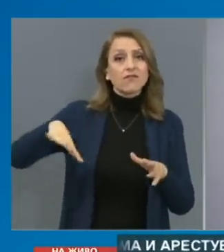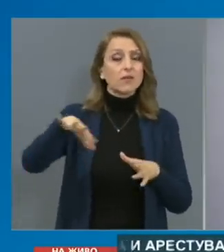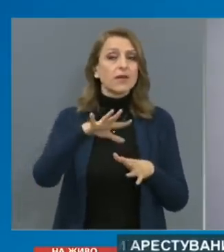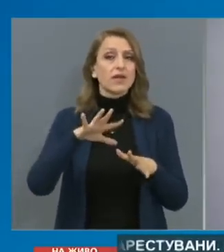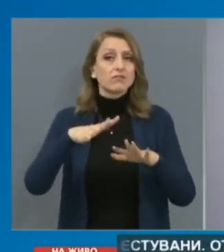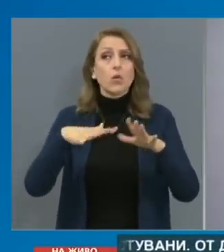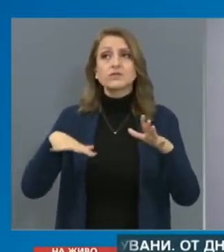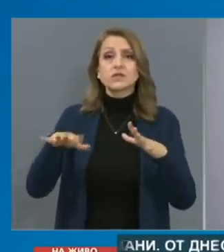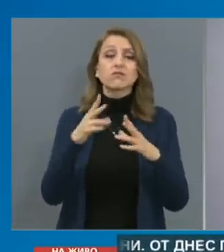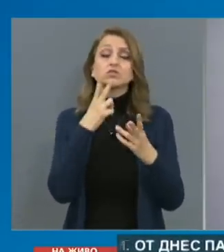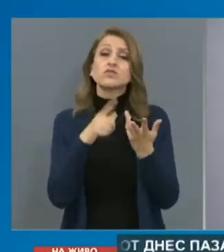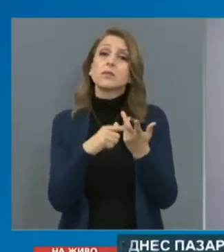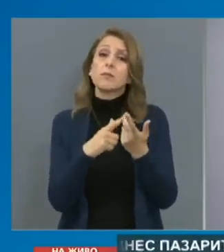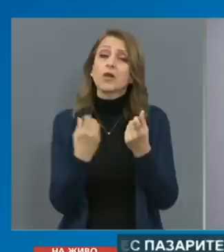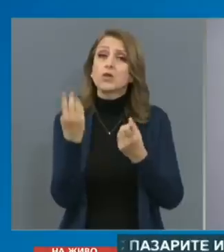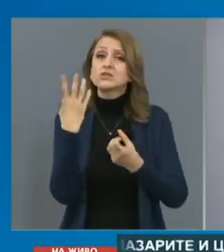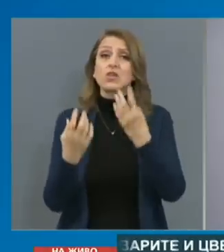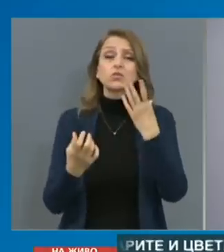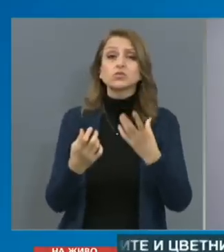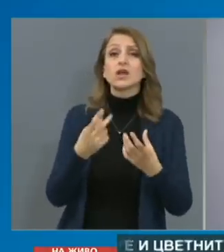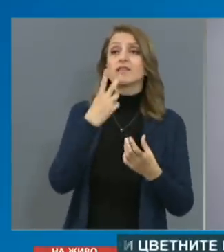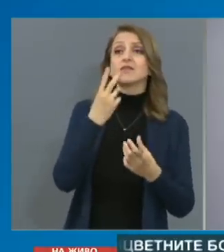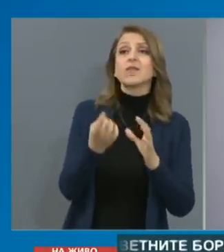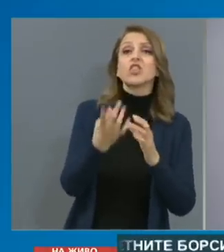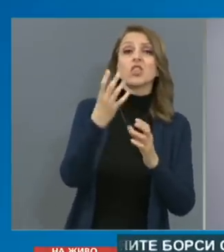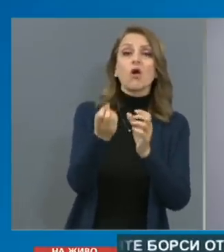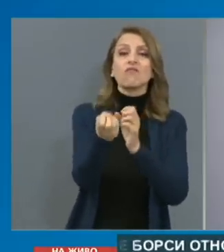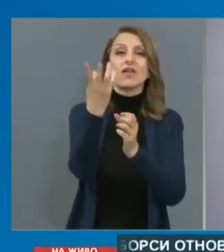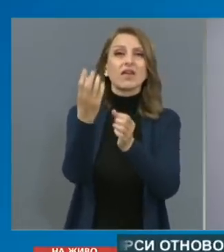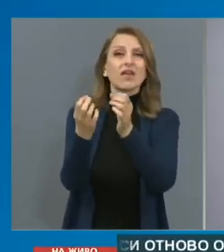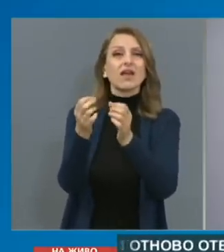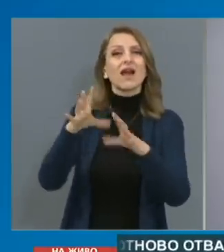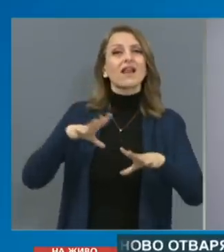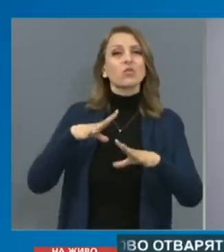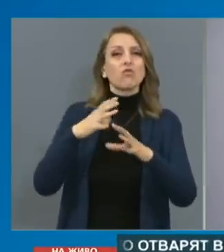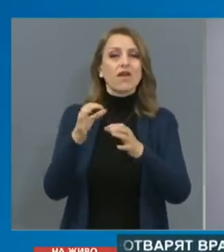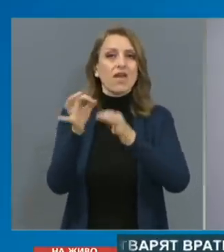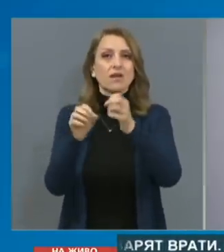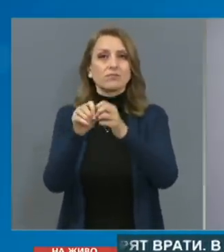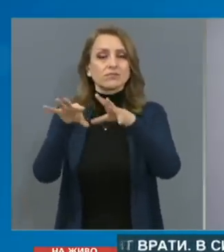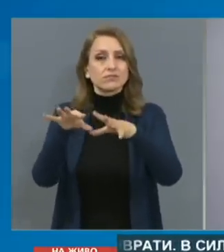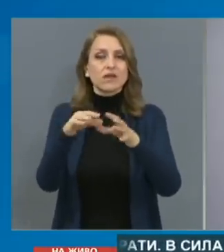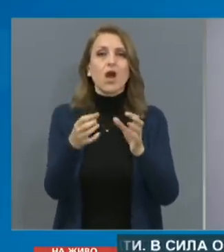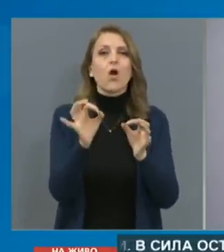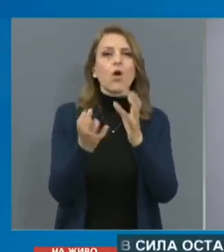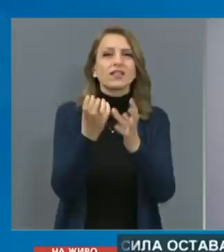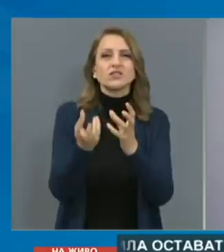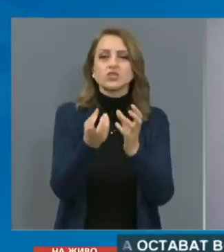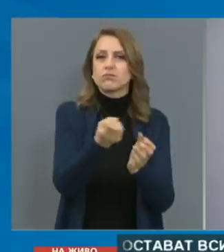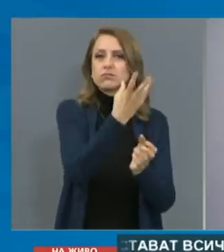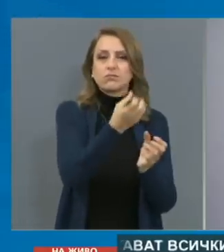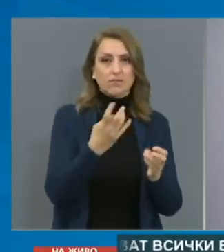на случаите, по възникване на нови огнища, дали това се оправдава като... дали